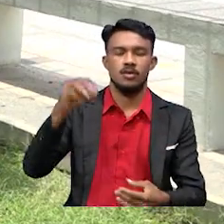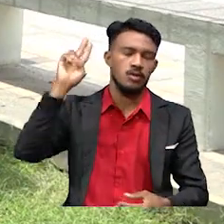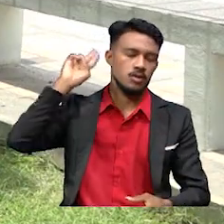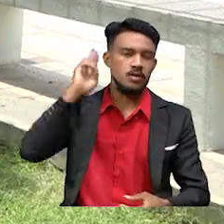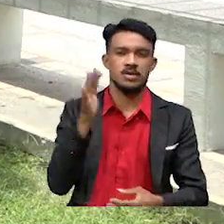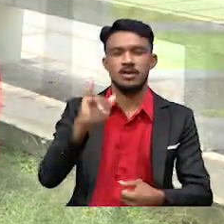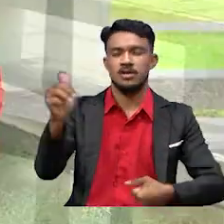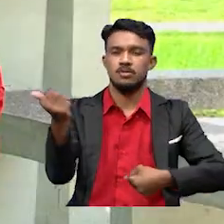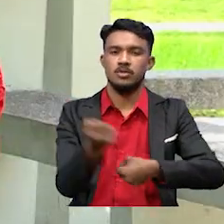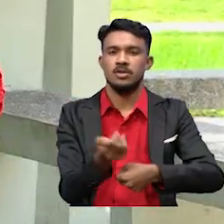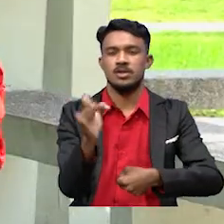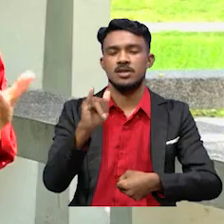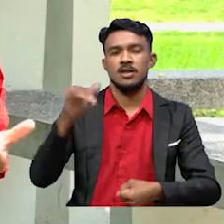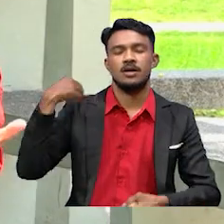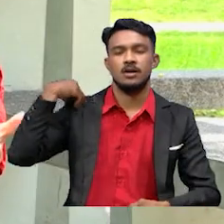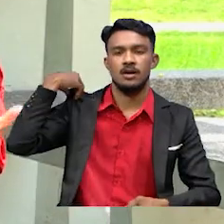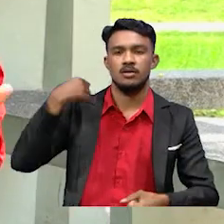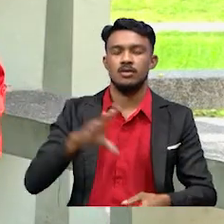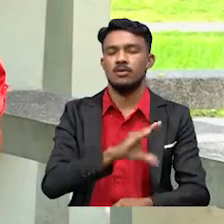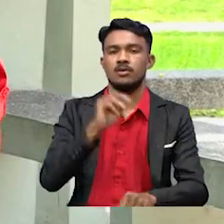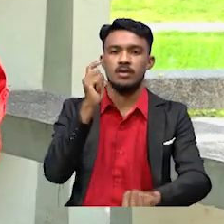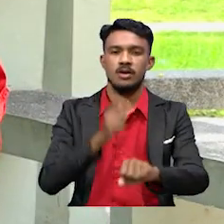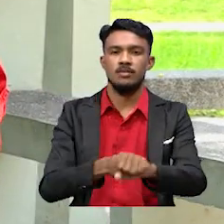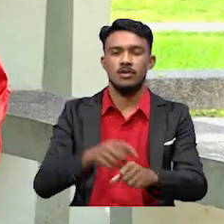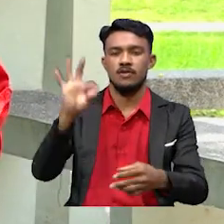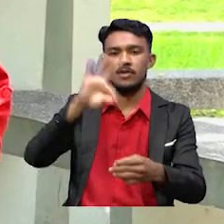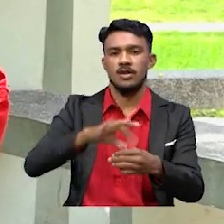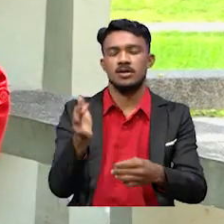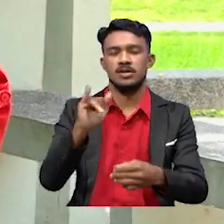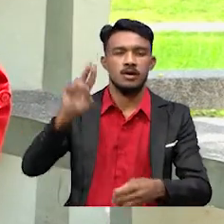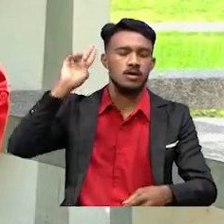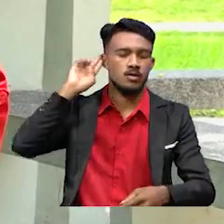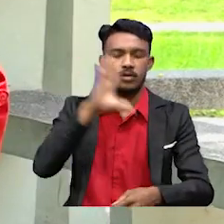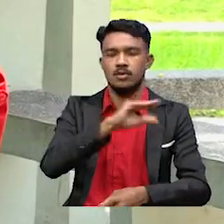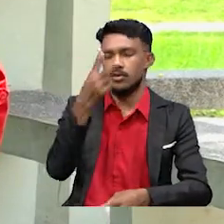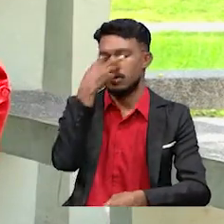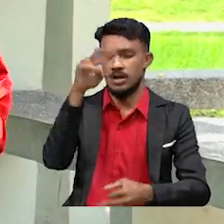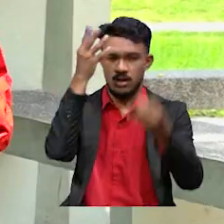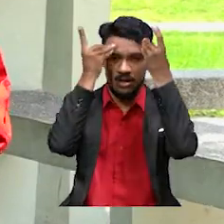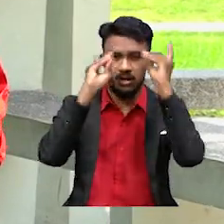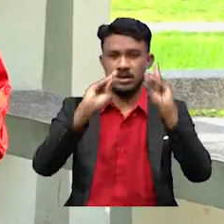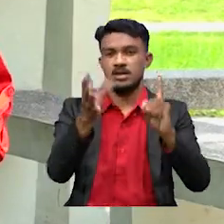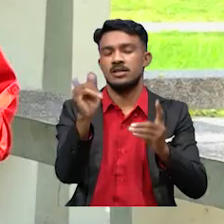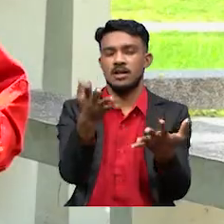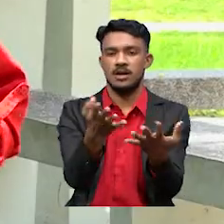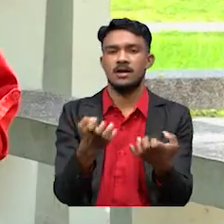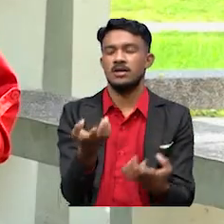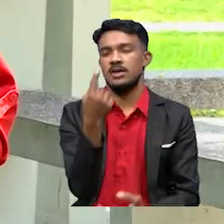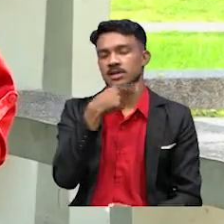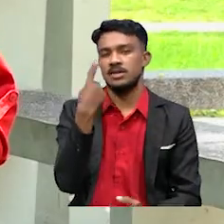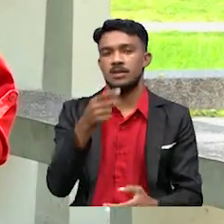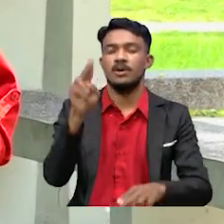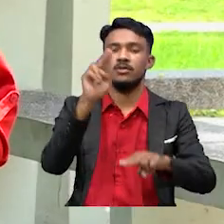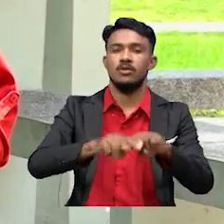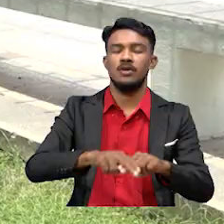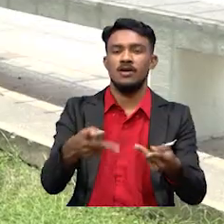sira nia kandidatu. No mos tempu babotante sira rona hari no desidi sira karak, semak turia palasio